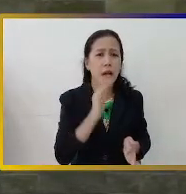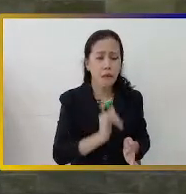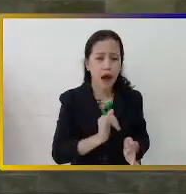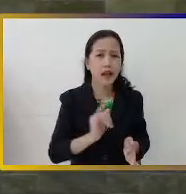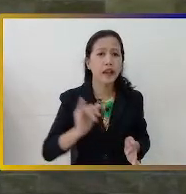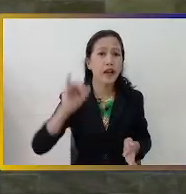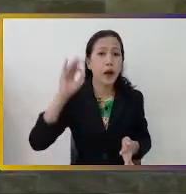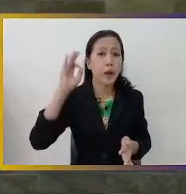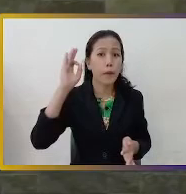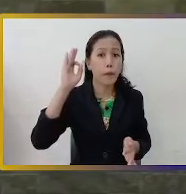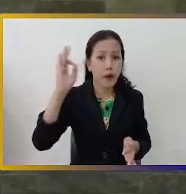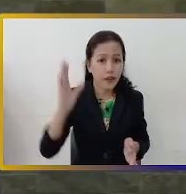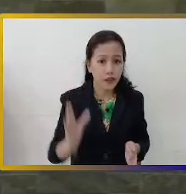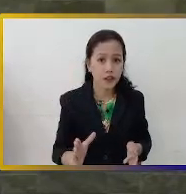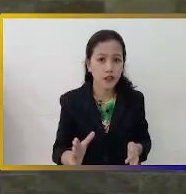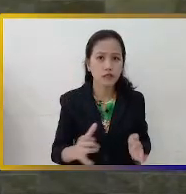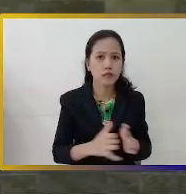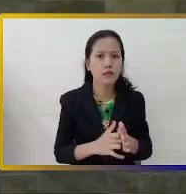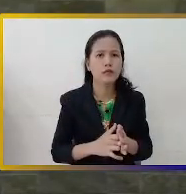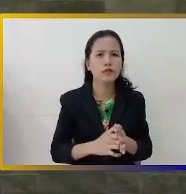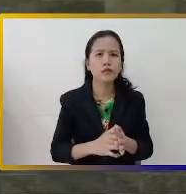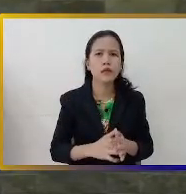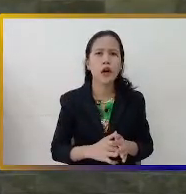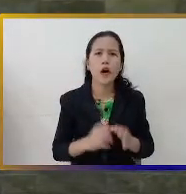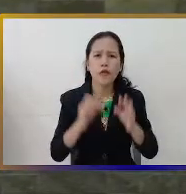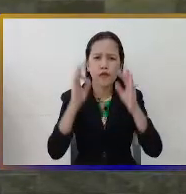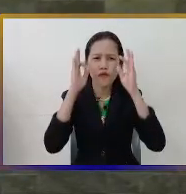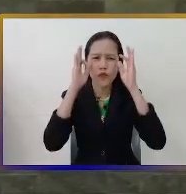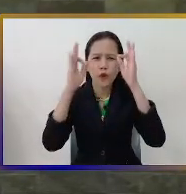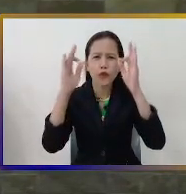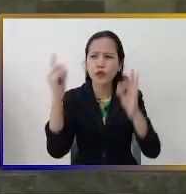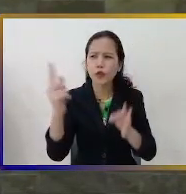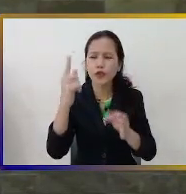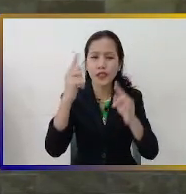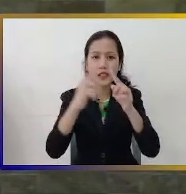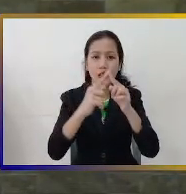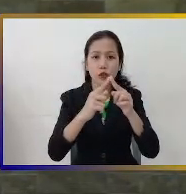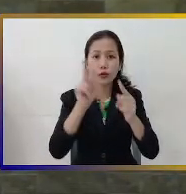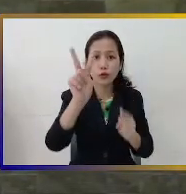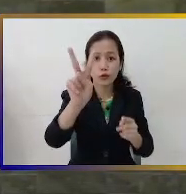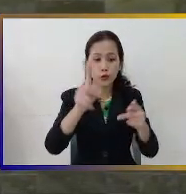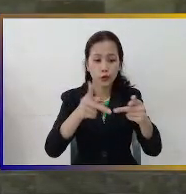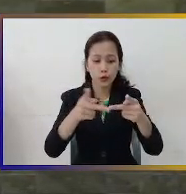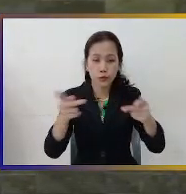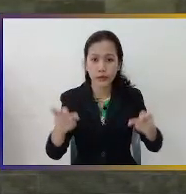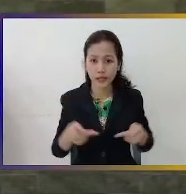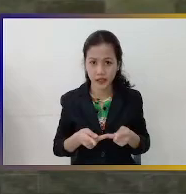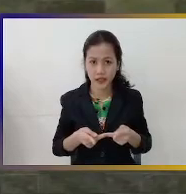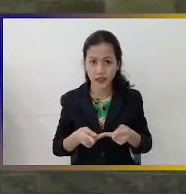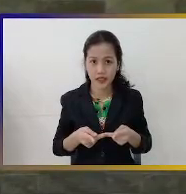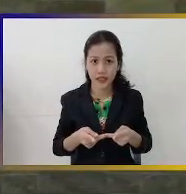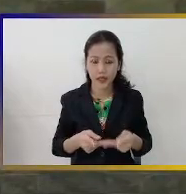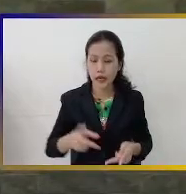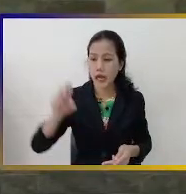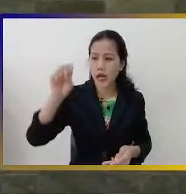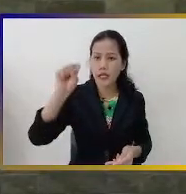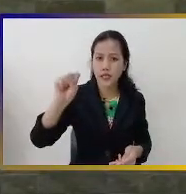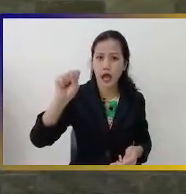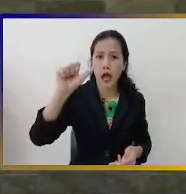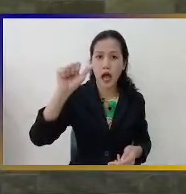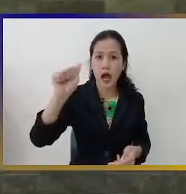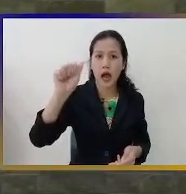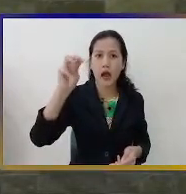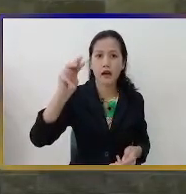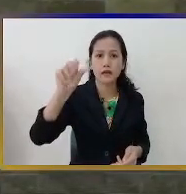dalawang capitals na ito. The Samaria and Jerusalem. Mababasa po natin dyan the last part of chapter number